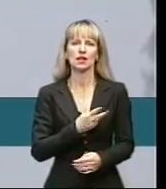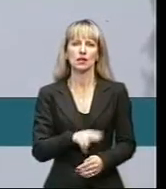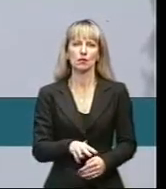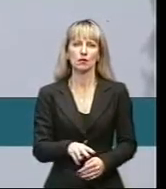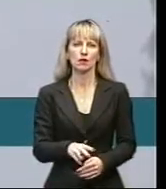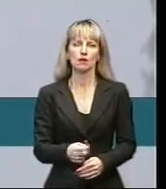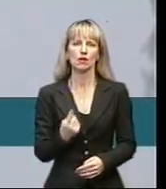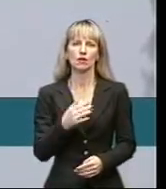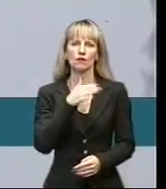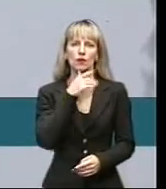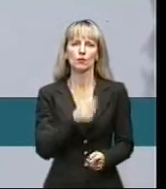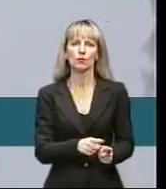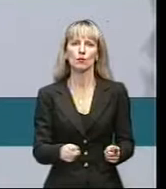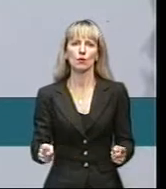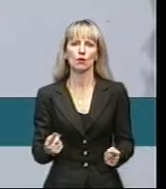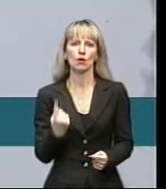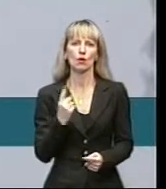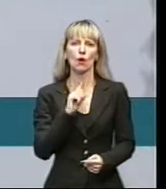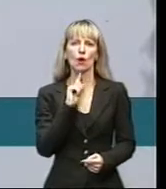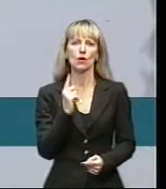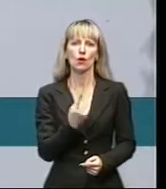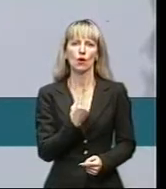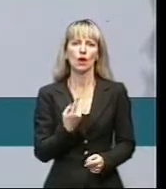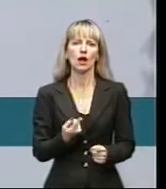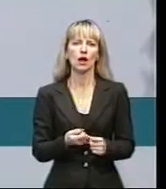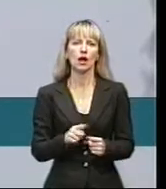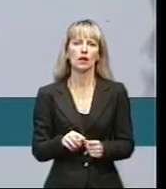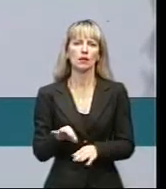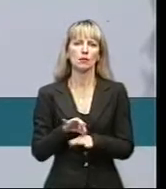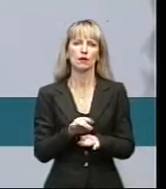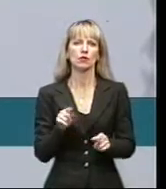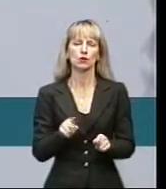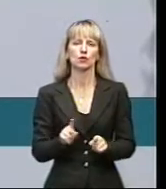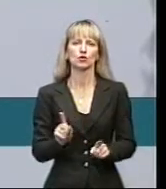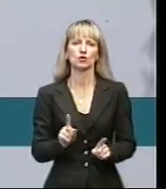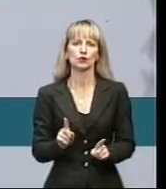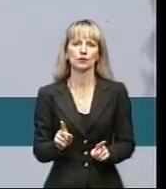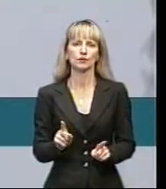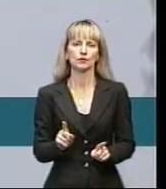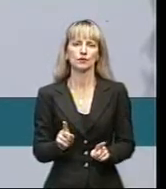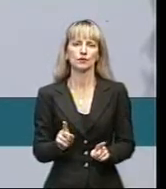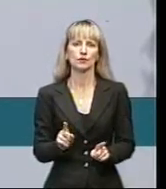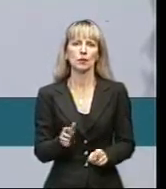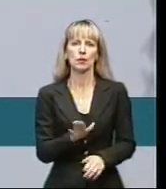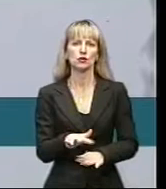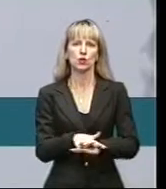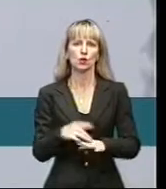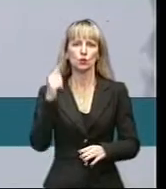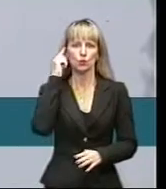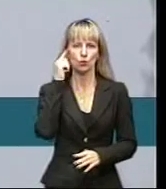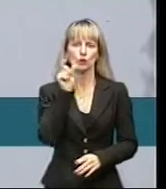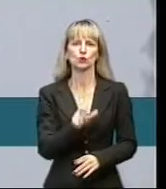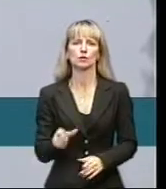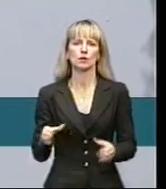майже одночасно протягом одного року, це призвело до того, що міжнародна думка, суспільна